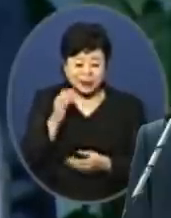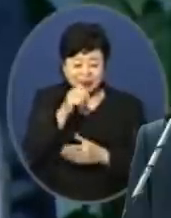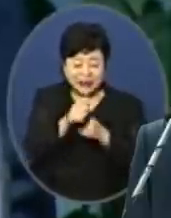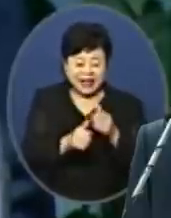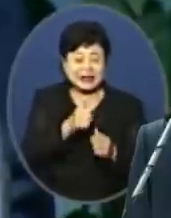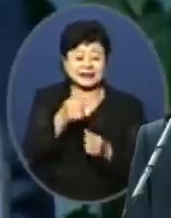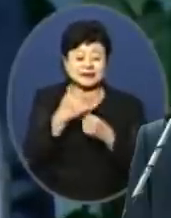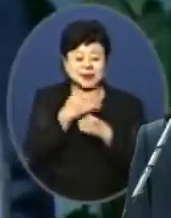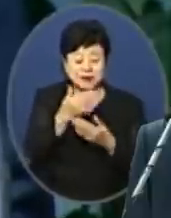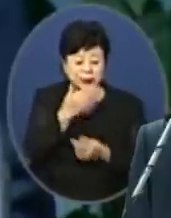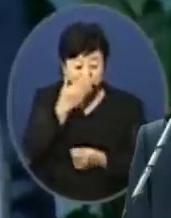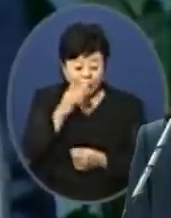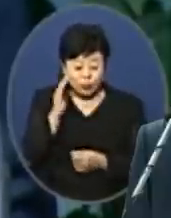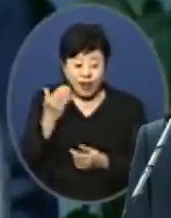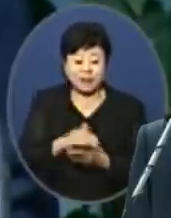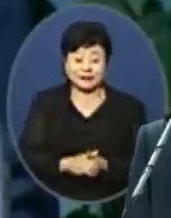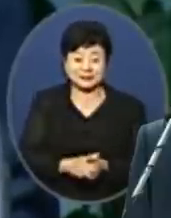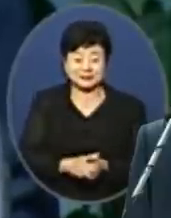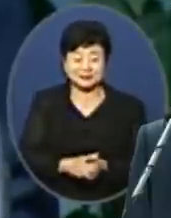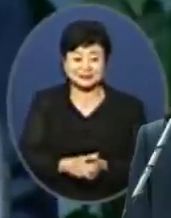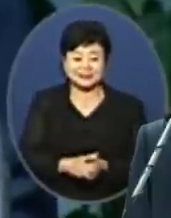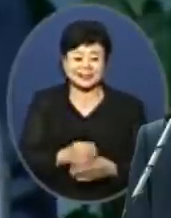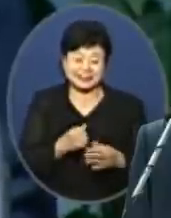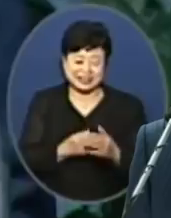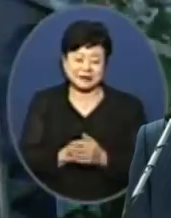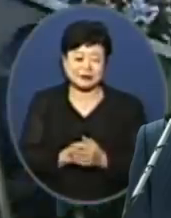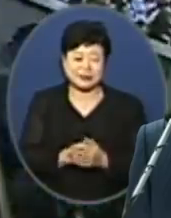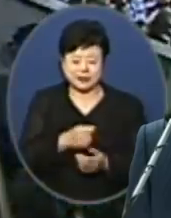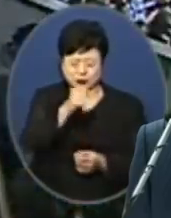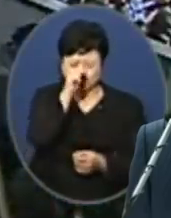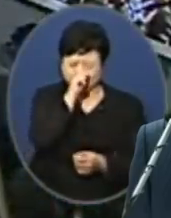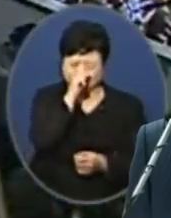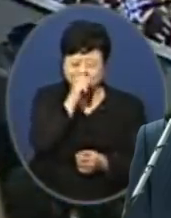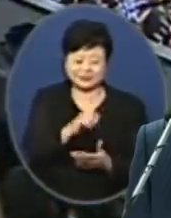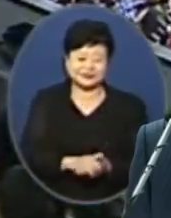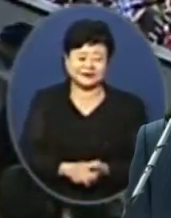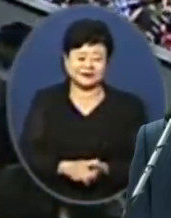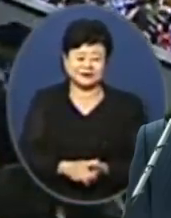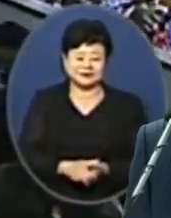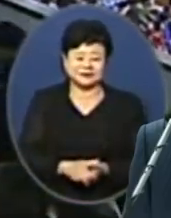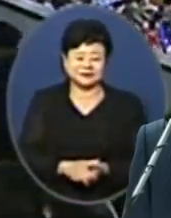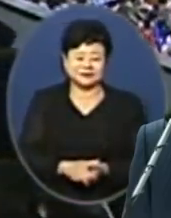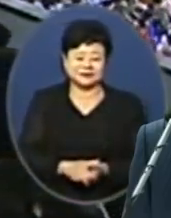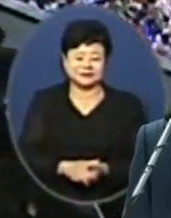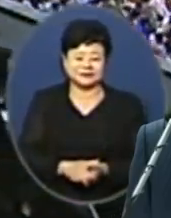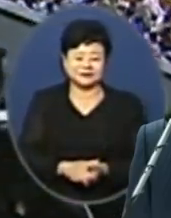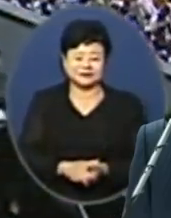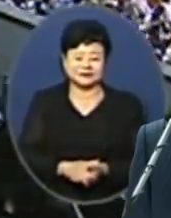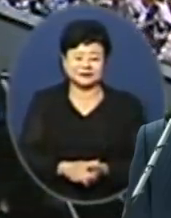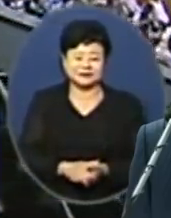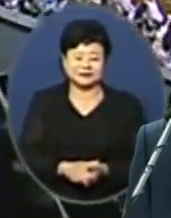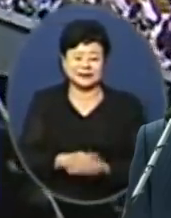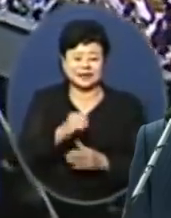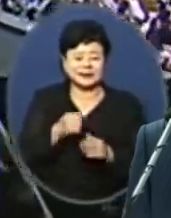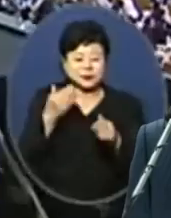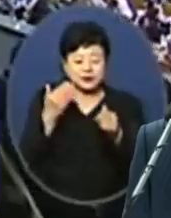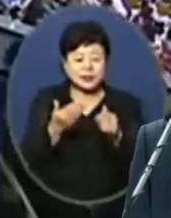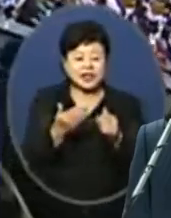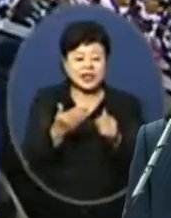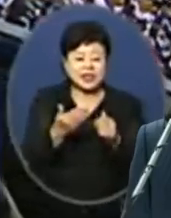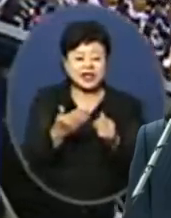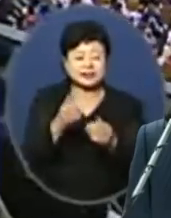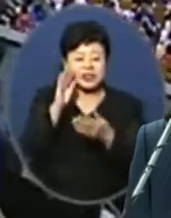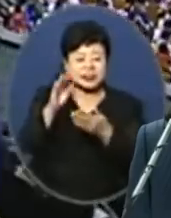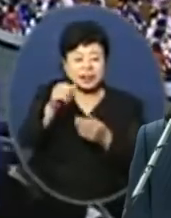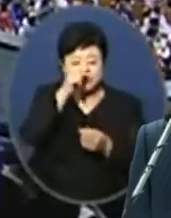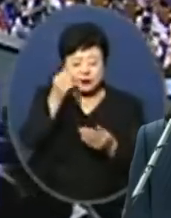하나님의 은총을 받을 수가 있는 것입니다. 그러므로 얼마나 좋은지 모릅니다. 히브리서 9장 11절로 14절에 보면 그리스도께서는 장래 좋은